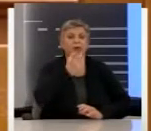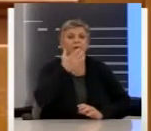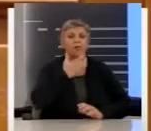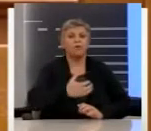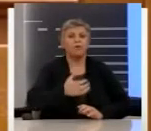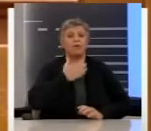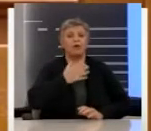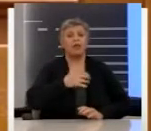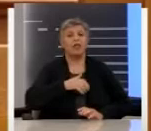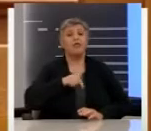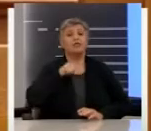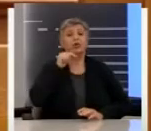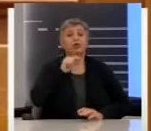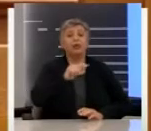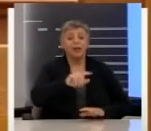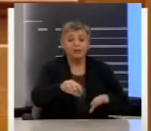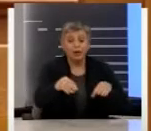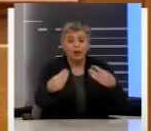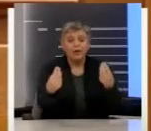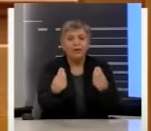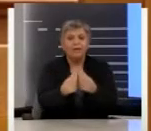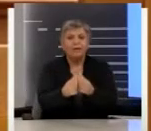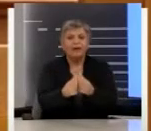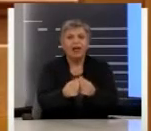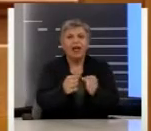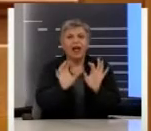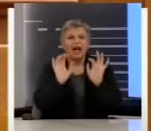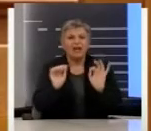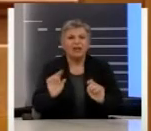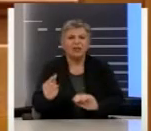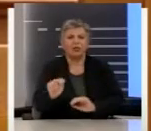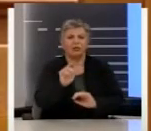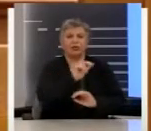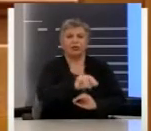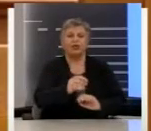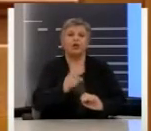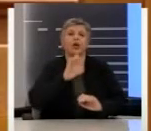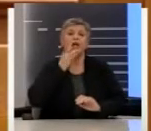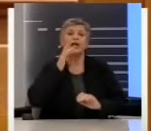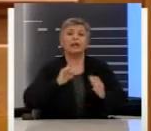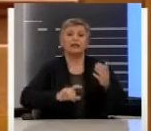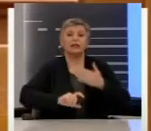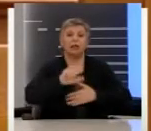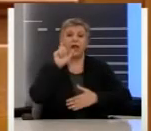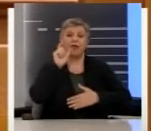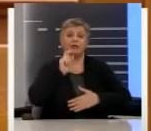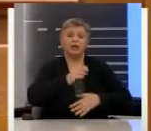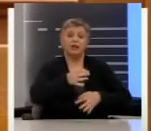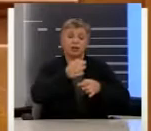μεριά της Χρυσής Αυγής της ταύτισης και της συμφωνίας να το εκδηλώσουν δημοσίως.